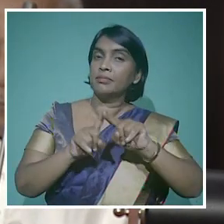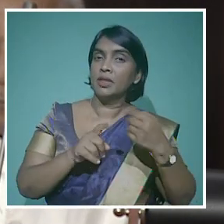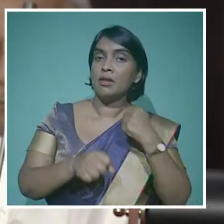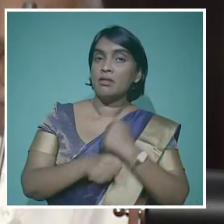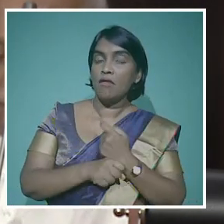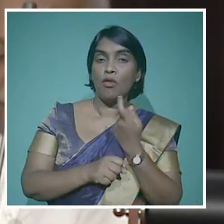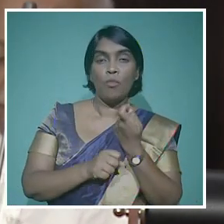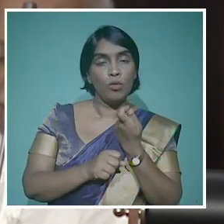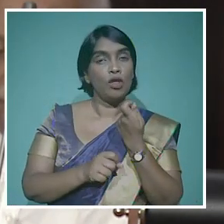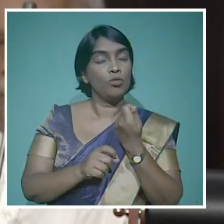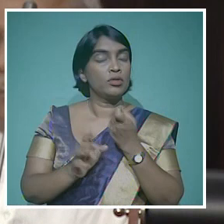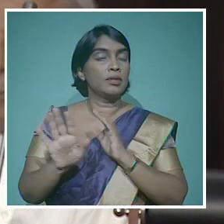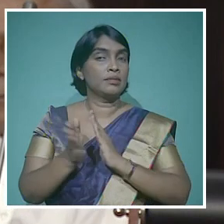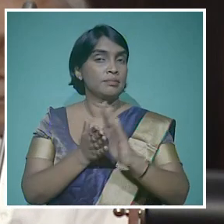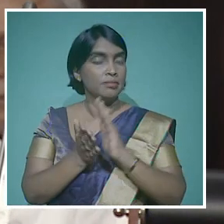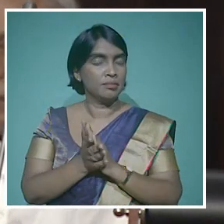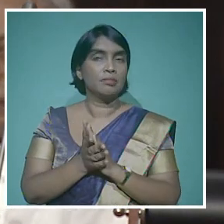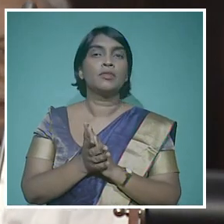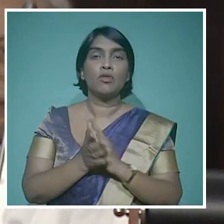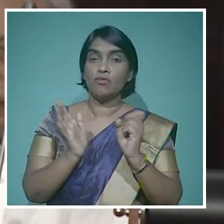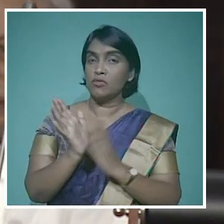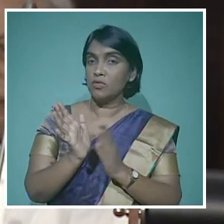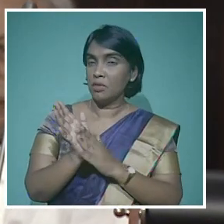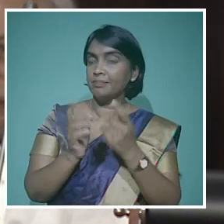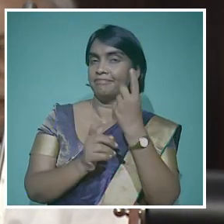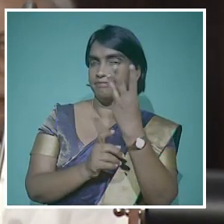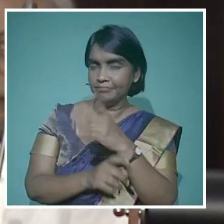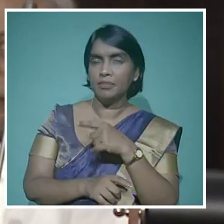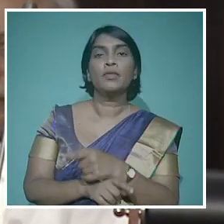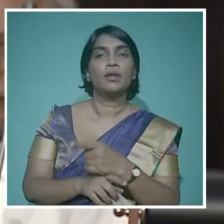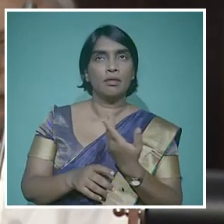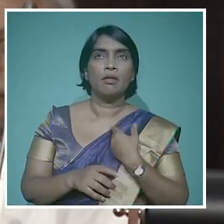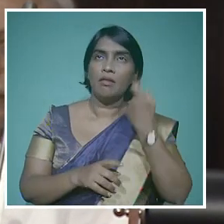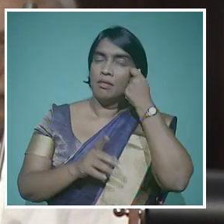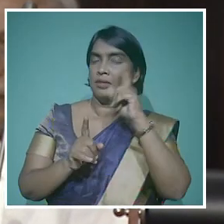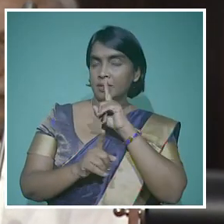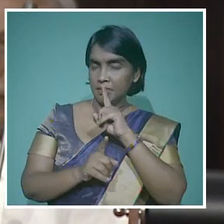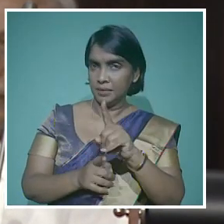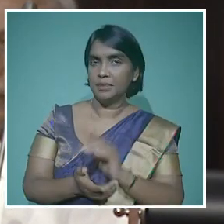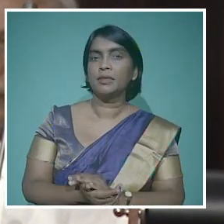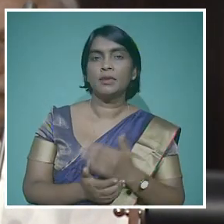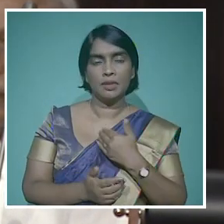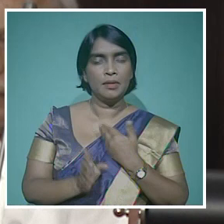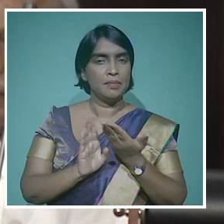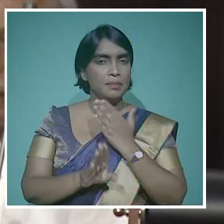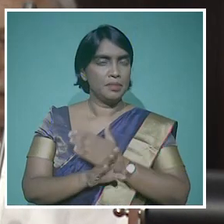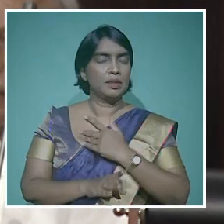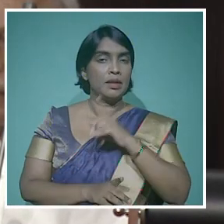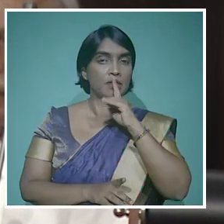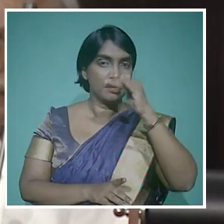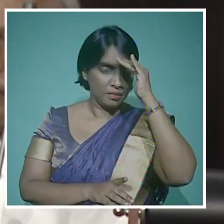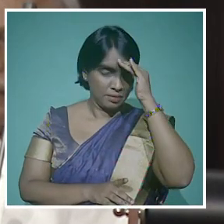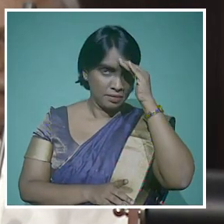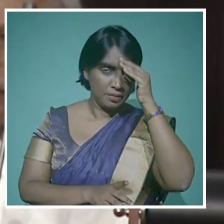රාජ්‍ය මූල්‍ය හා මූල්‍ය සේවා පිළිබඳ කාරක සභාව කීපයක් අප යෝජනා කර තිබෙනවා. මම පසුගියදා